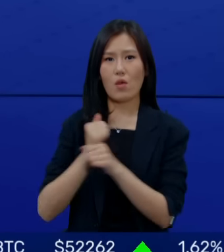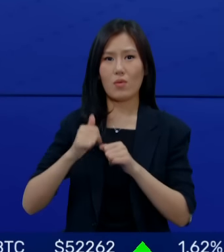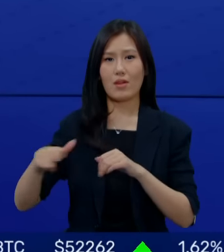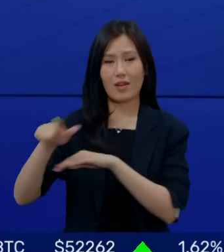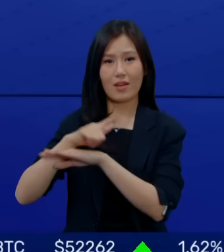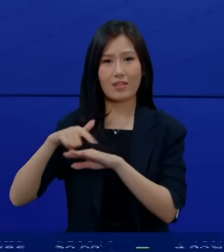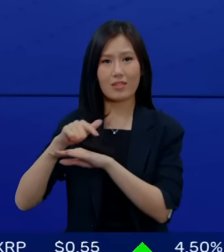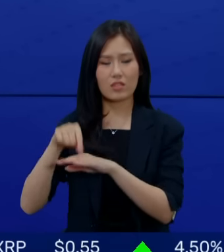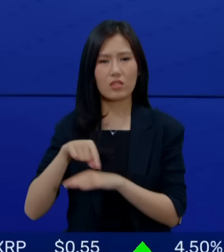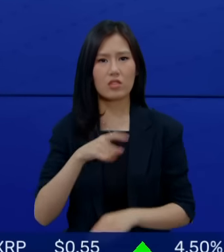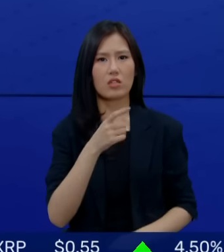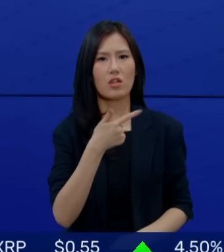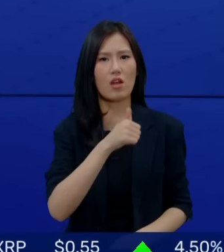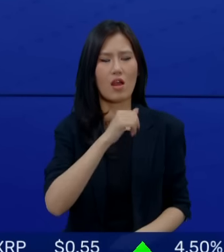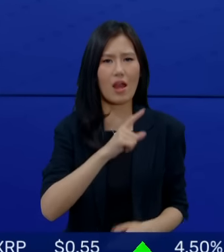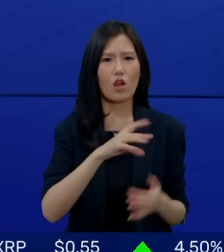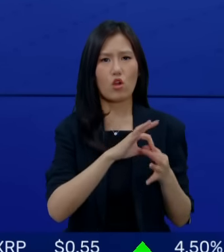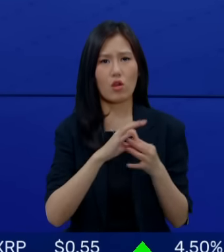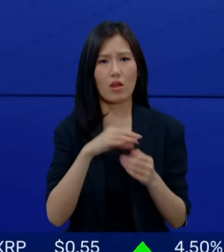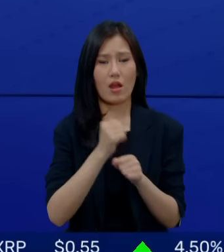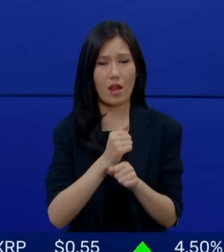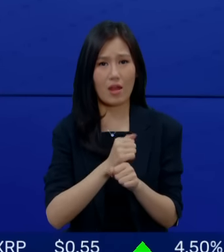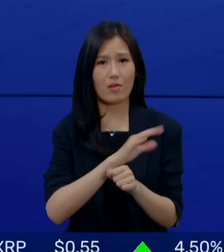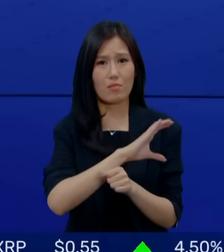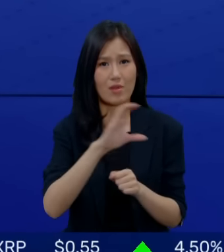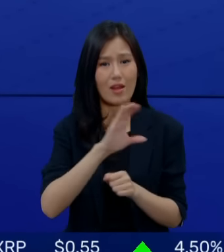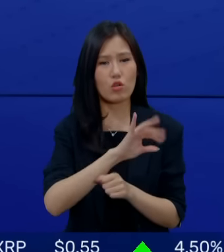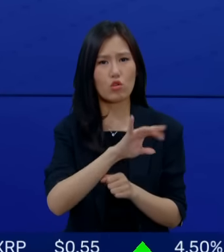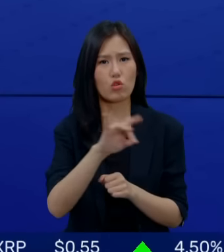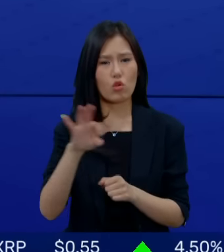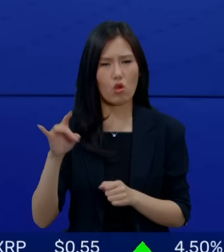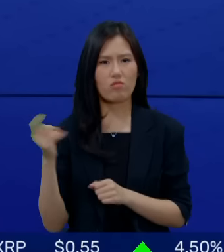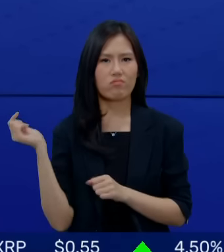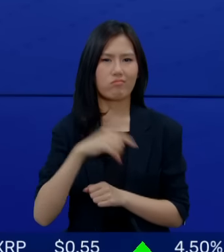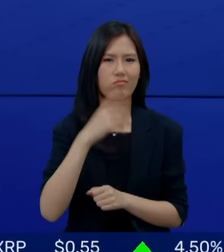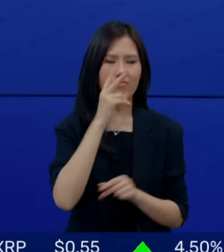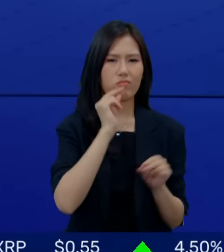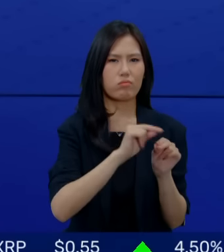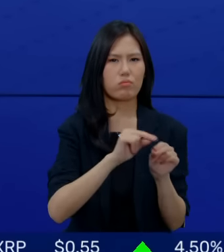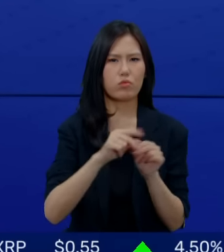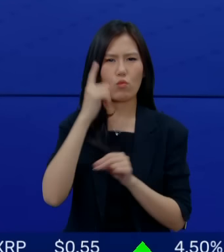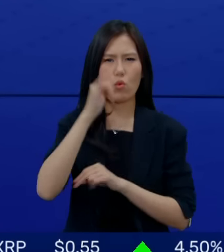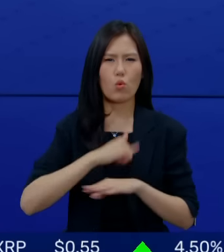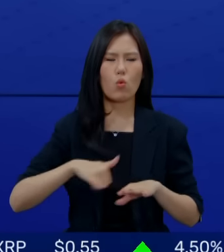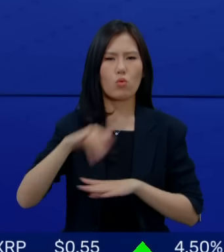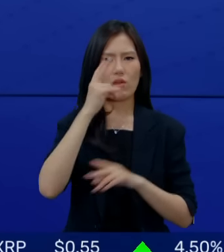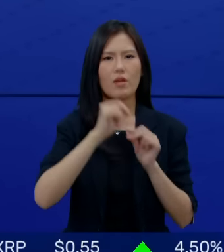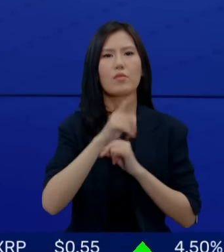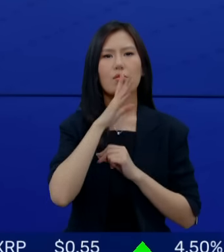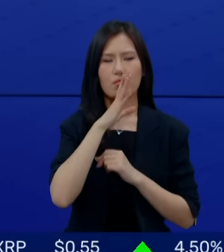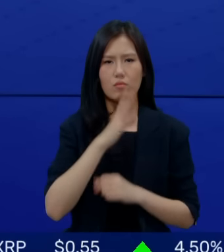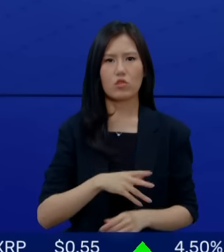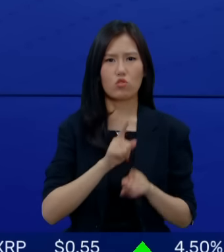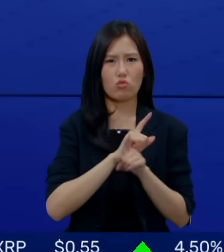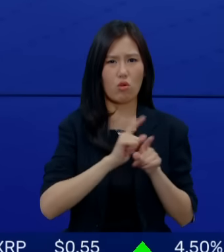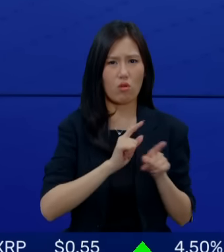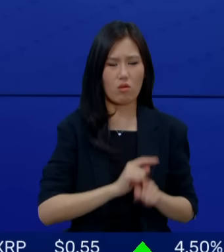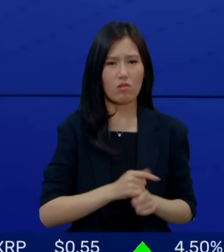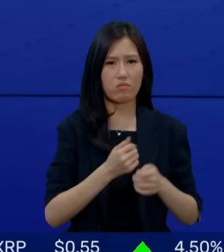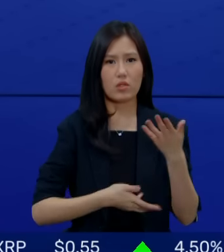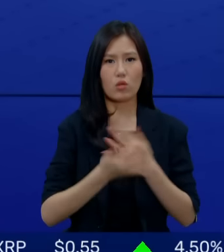ажиллагаанд ашигладаг аж ахуй нэгжүүдэд хийдэг төлөвлөгөөт шалгалтыг улсын хэмжээнд зохион байгуулж 3000 гаруй зөрчлийг